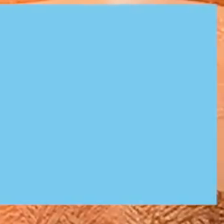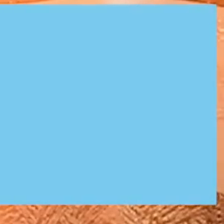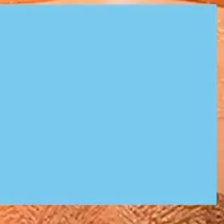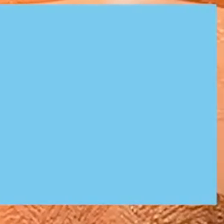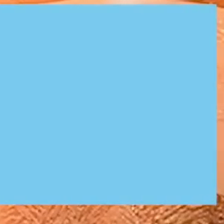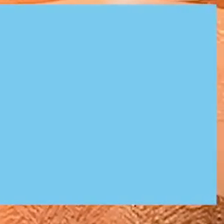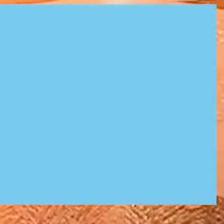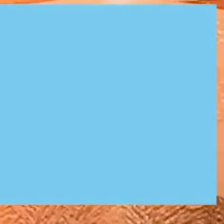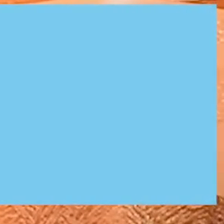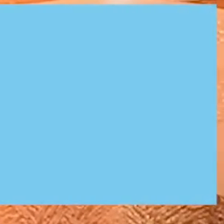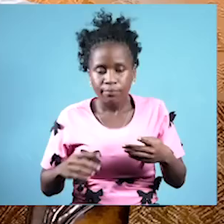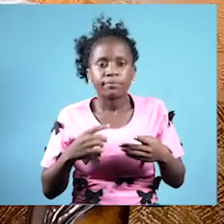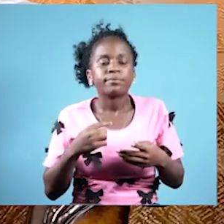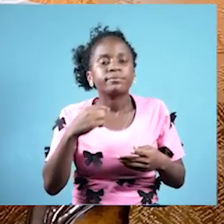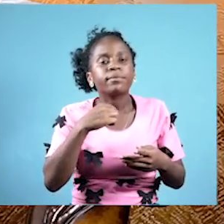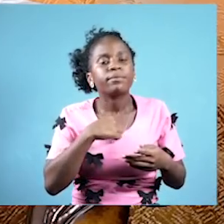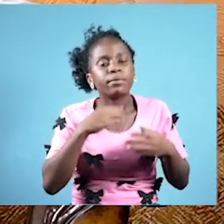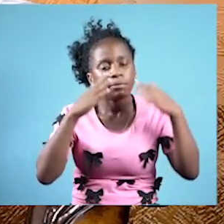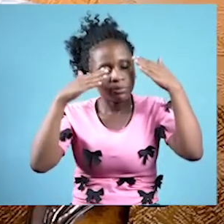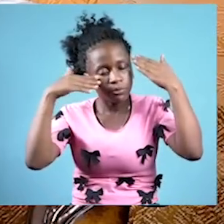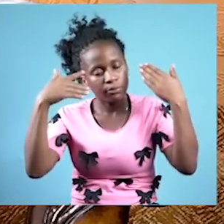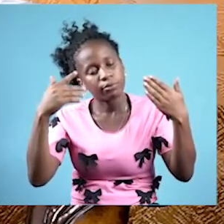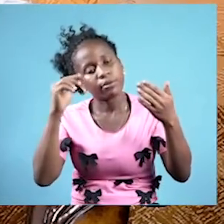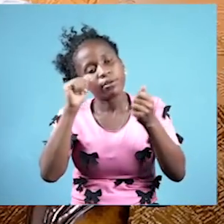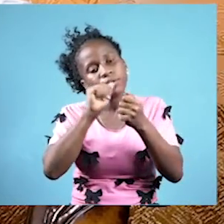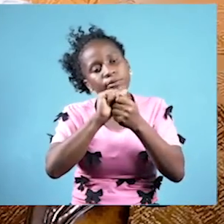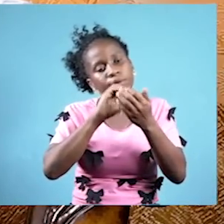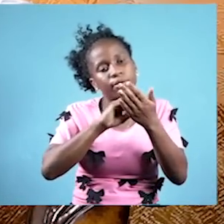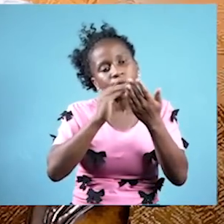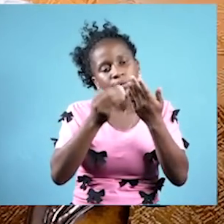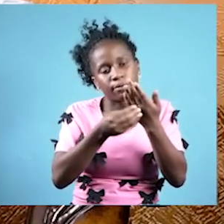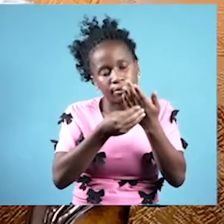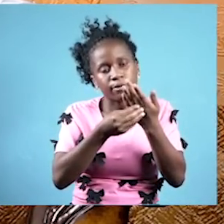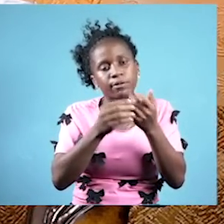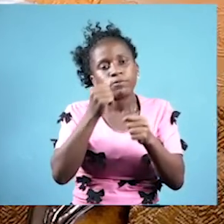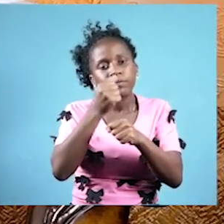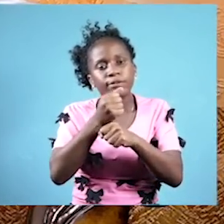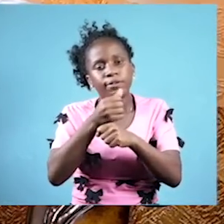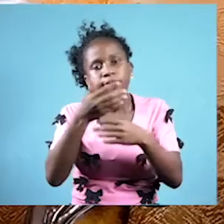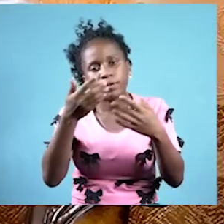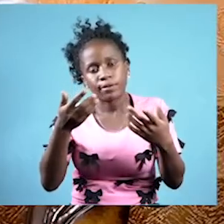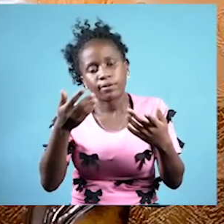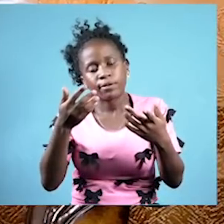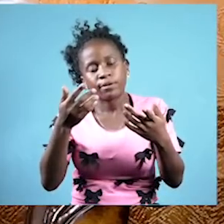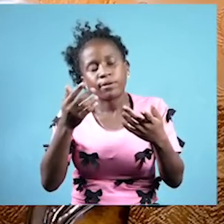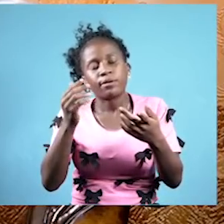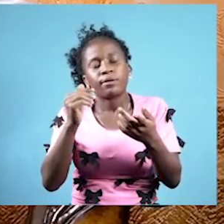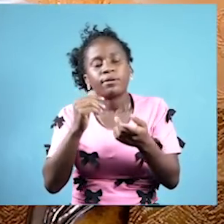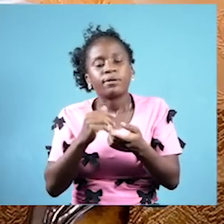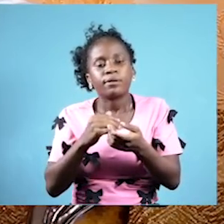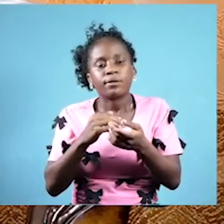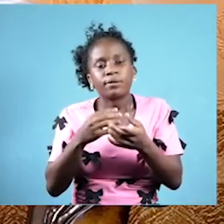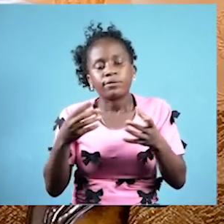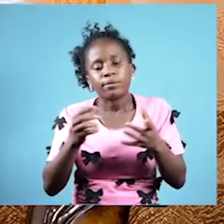mbele ya wajumbe wa halmashauri kuu ya taifa kuambia kwamba sasa jamani mgombea wetu ni huyu. Ni